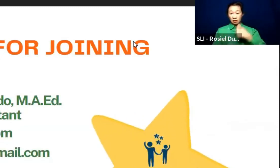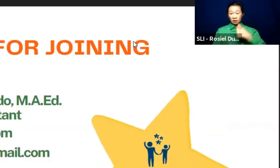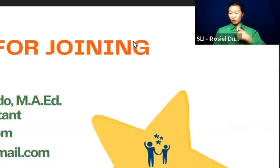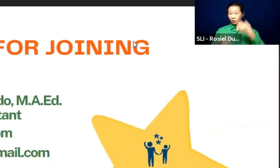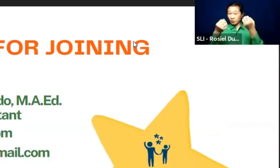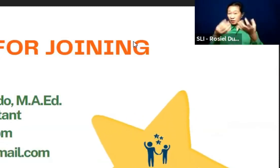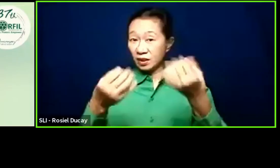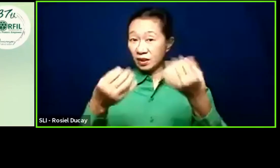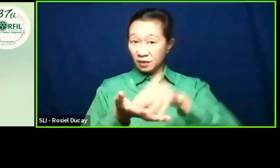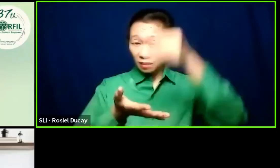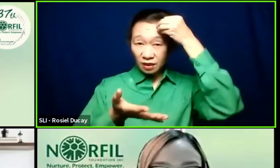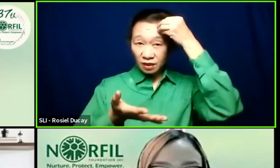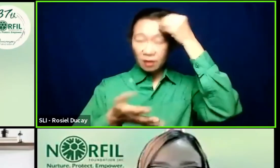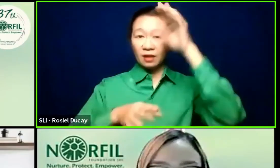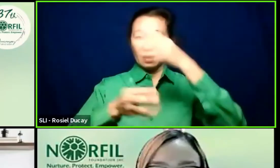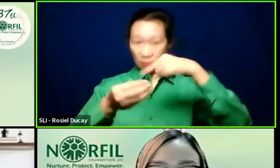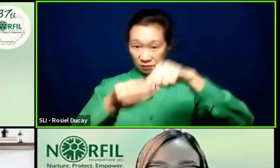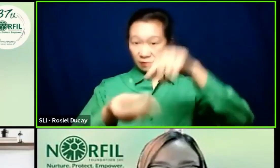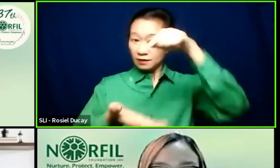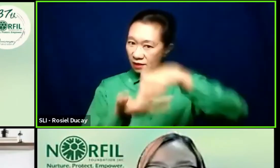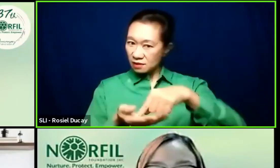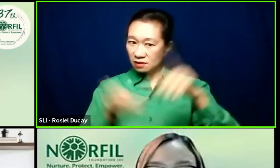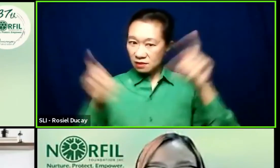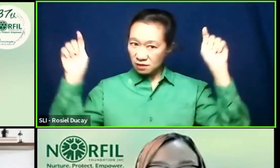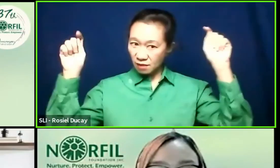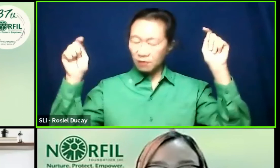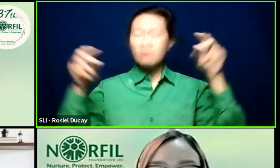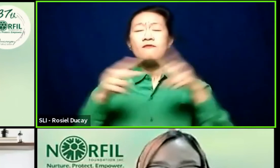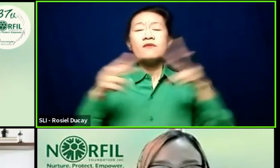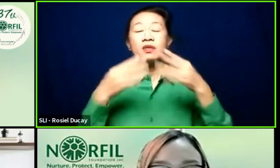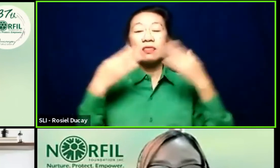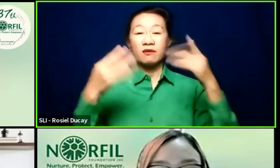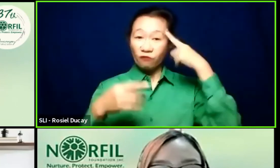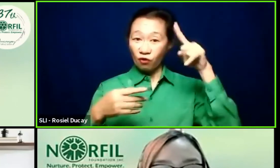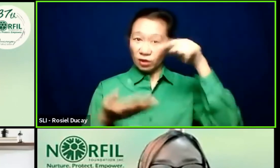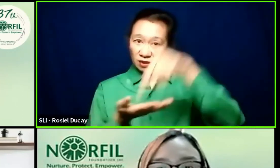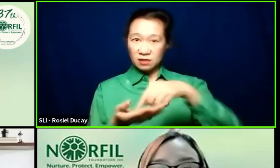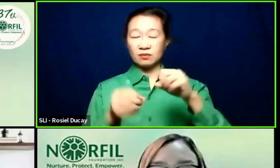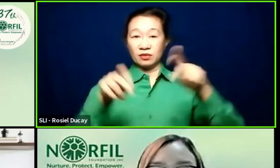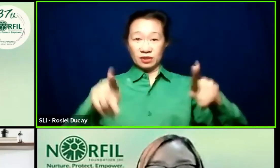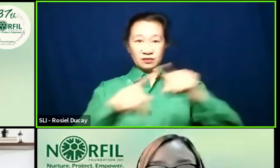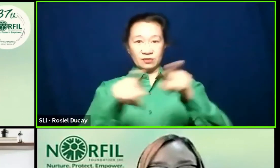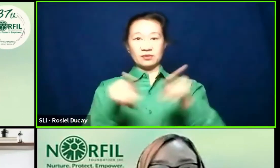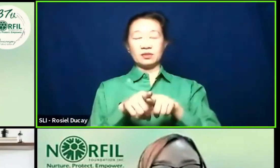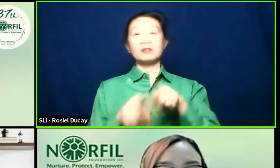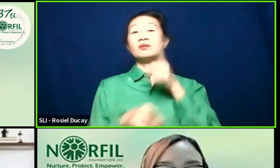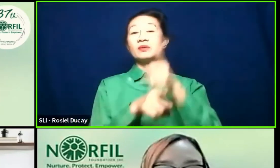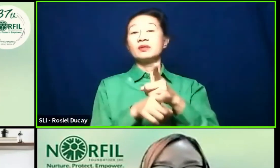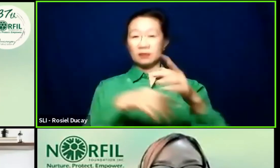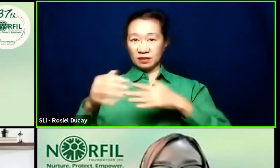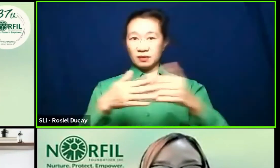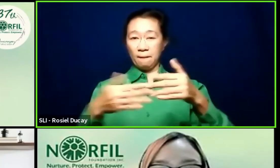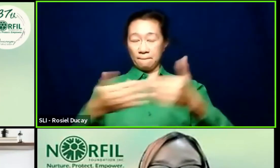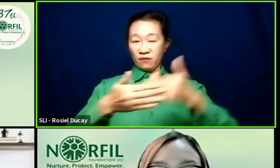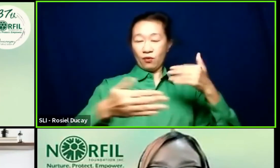madaming natutunan on this topic. Ayan. So very thankful for this opportunity as well. And actually, kahit bago